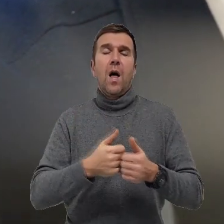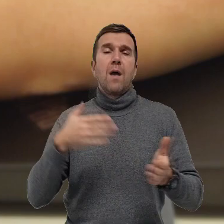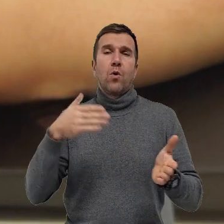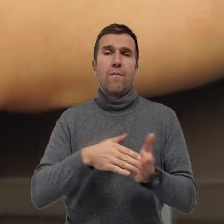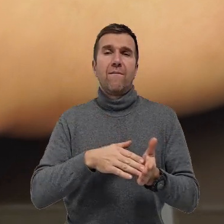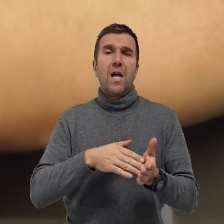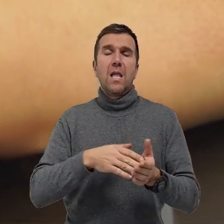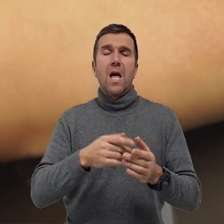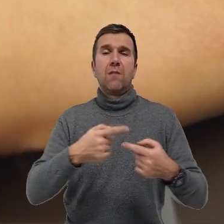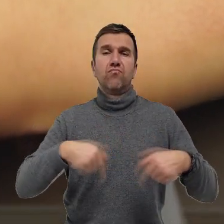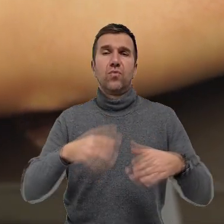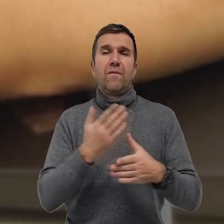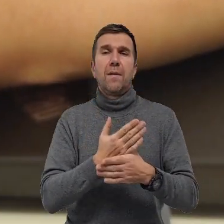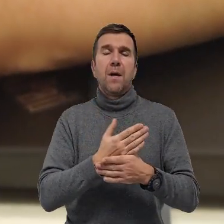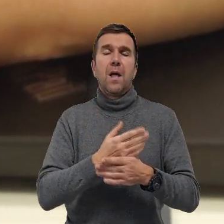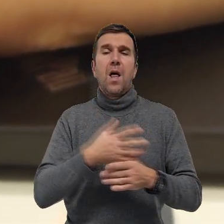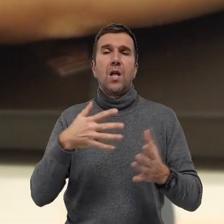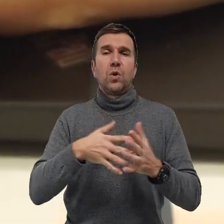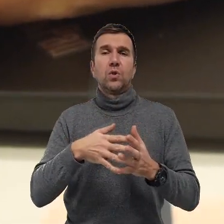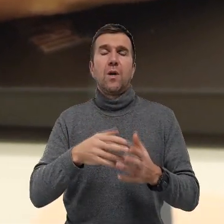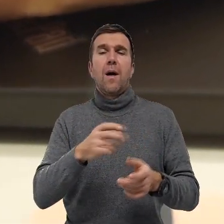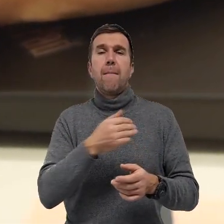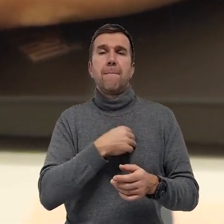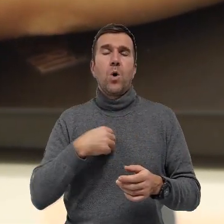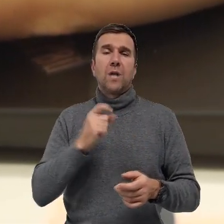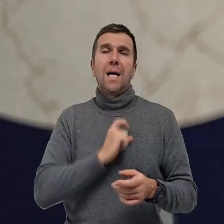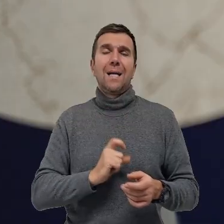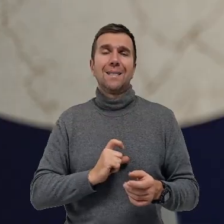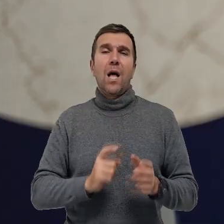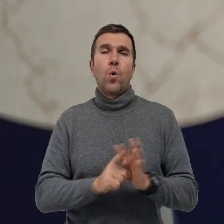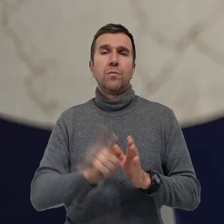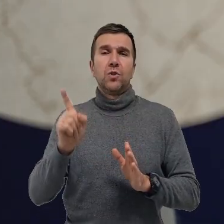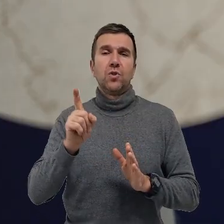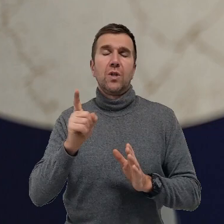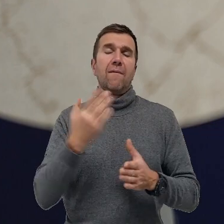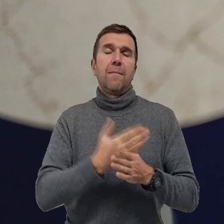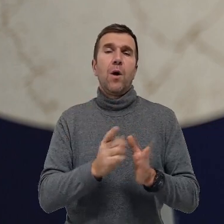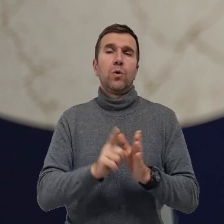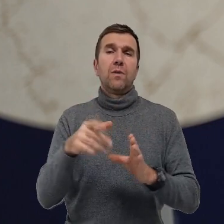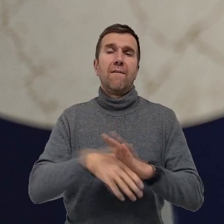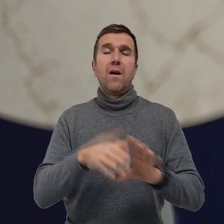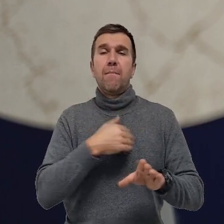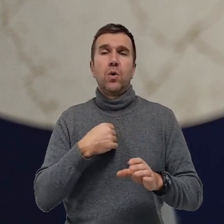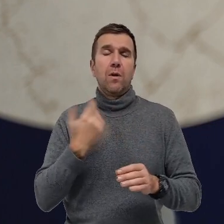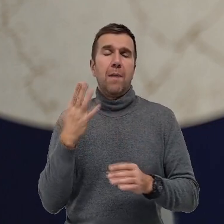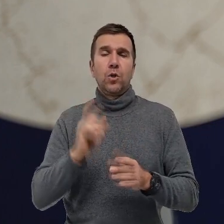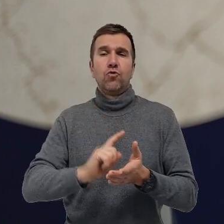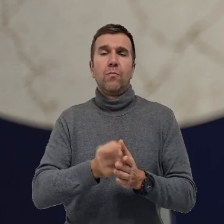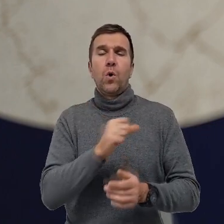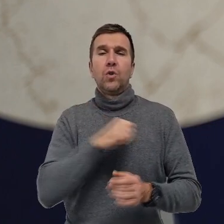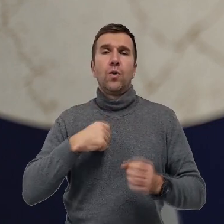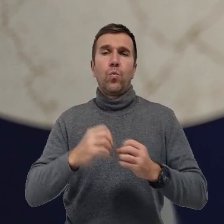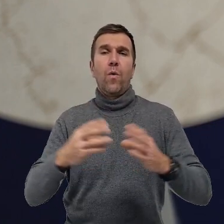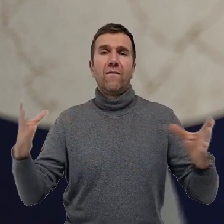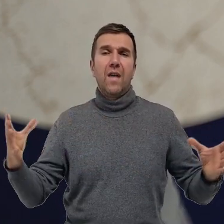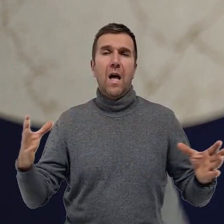Zapotrzebowanie sektora na bieżąco monitoruje Polska Agencja Kosmiczna. branża kosmiczna w Polsce bardzo dynamicznie się rozwija.